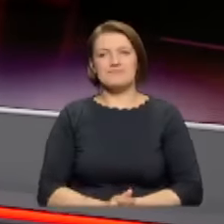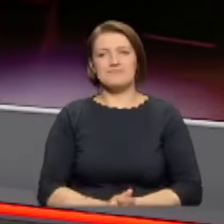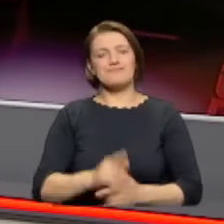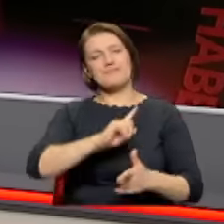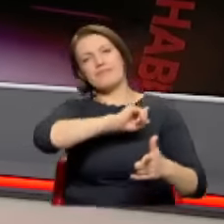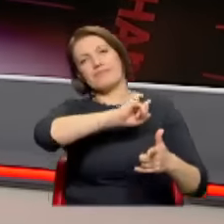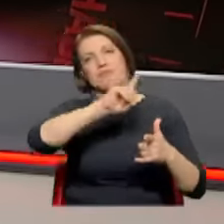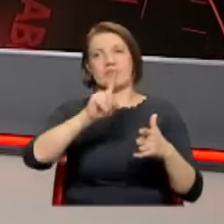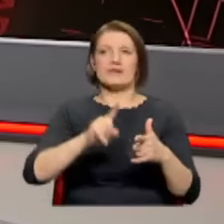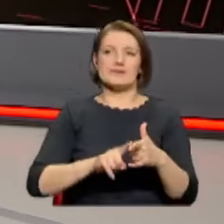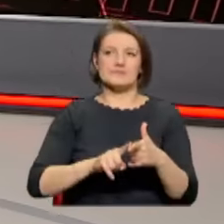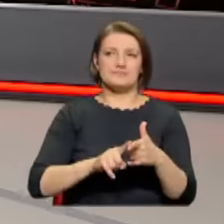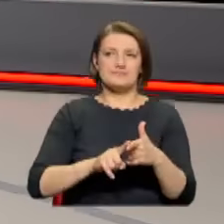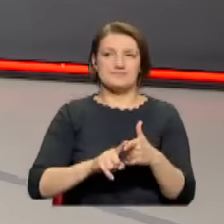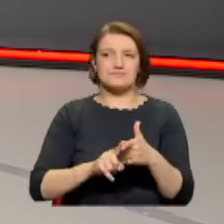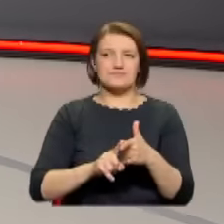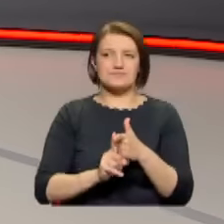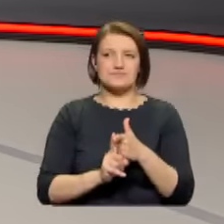İkincisi,